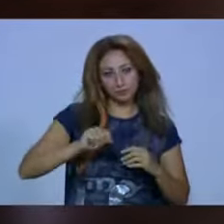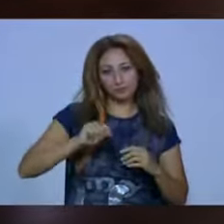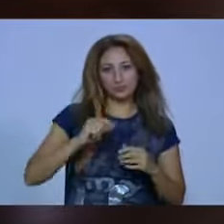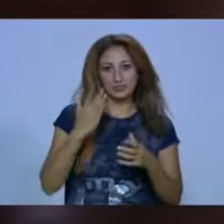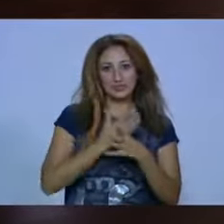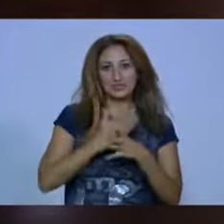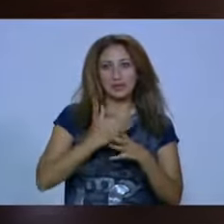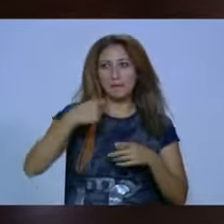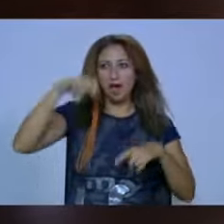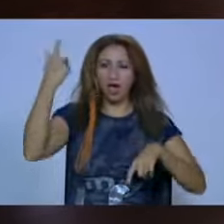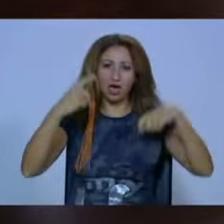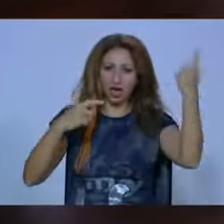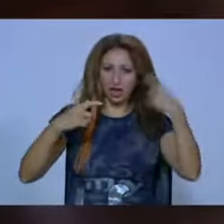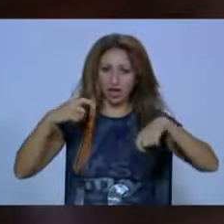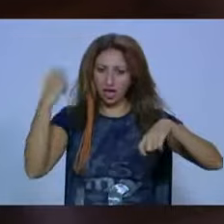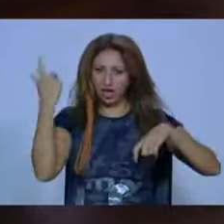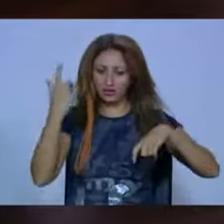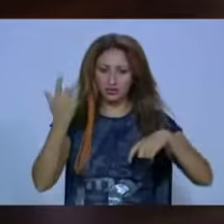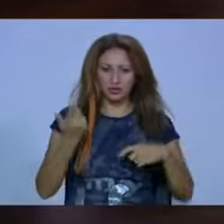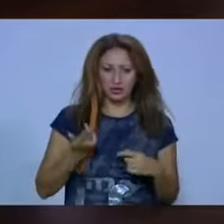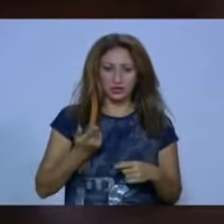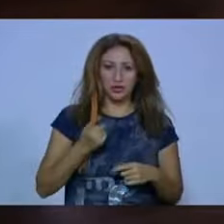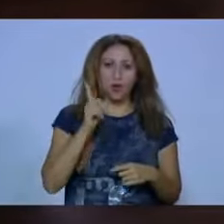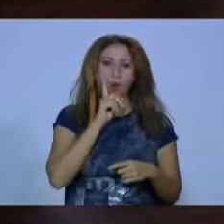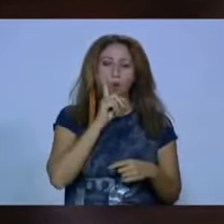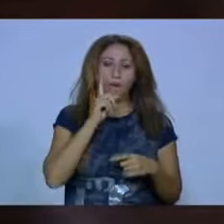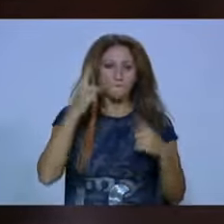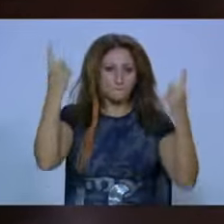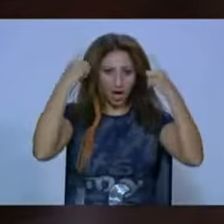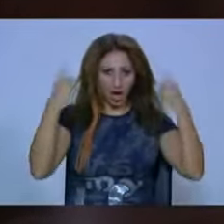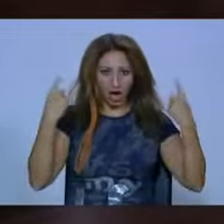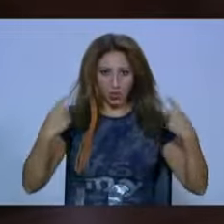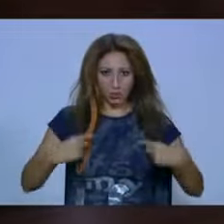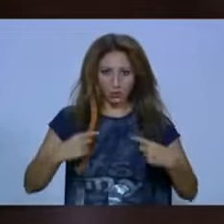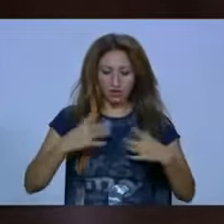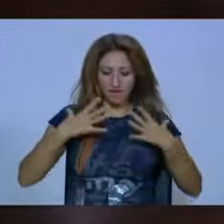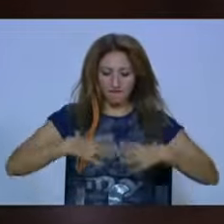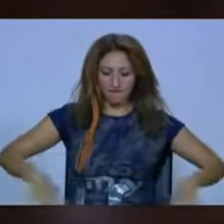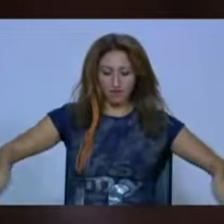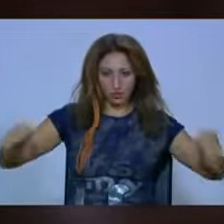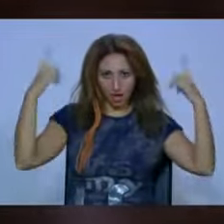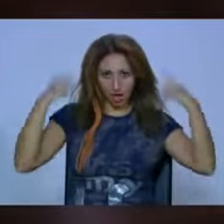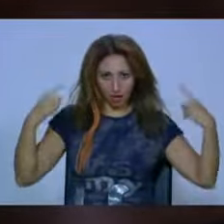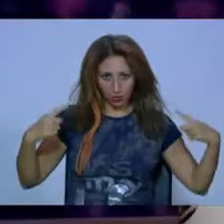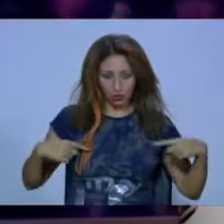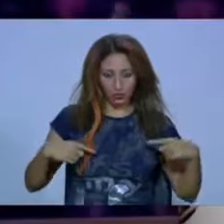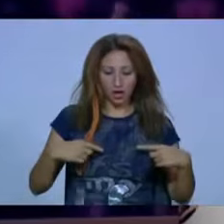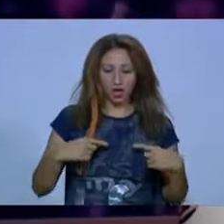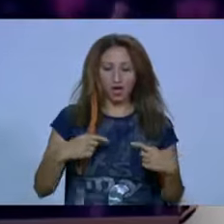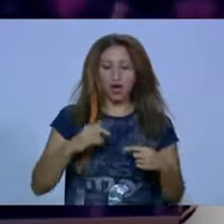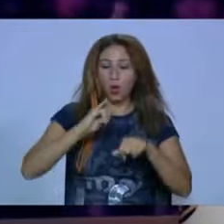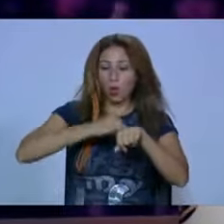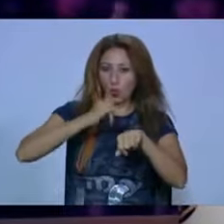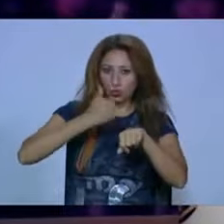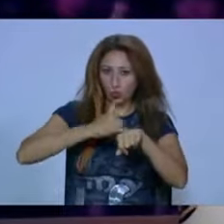الضغوط عن ابو وام العروسه. ايه الحكايه؟ قالت ان انا هقدم فساتين